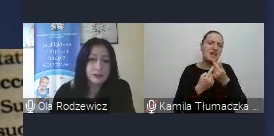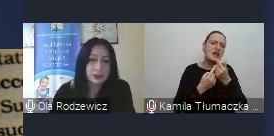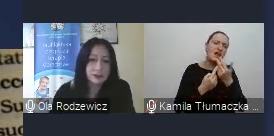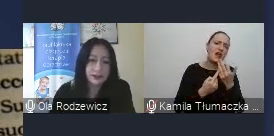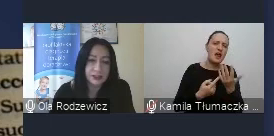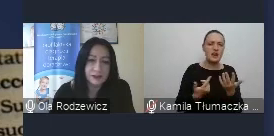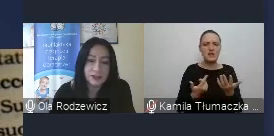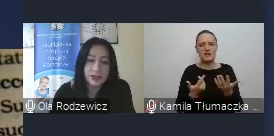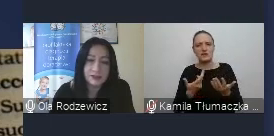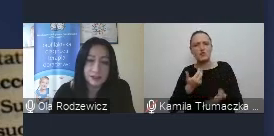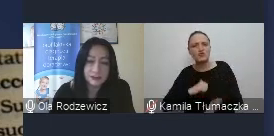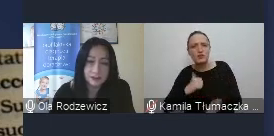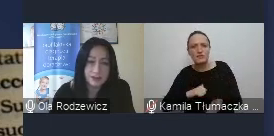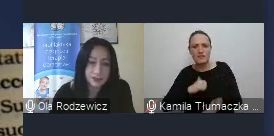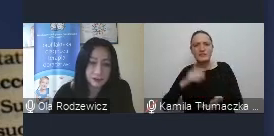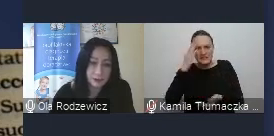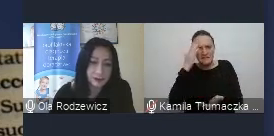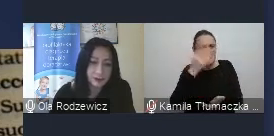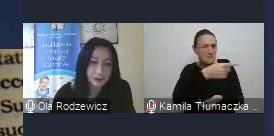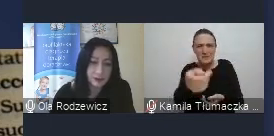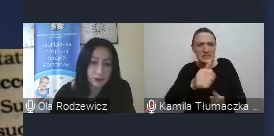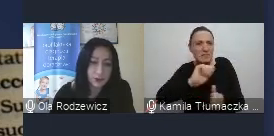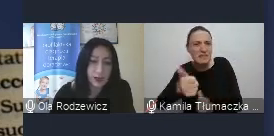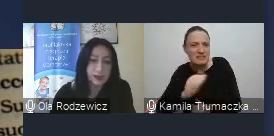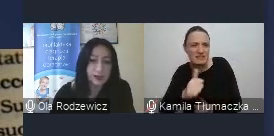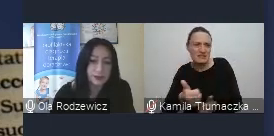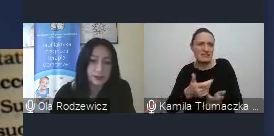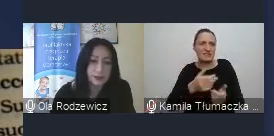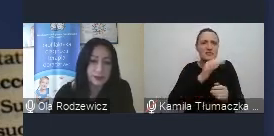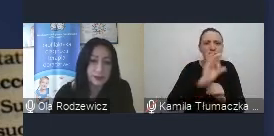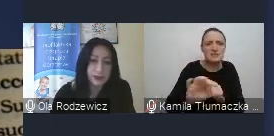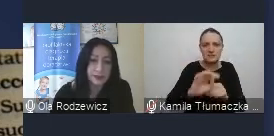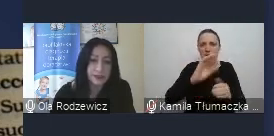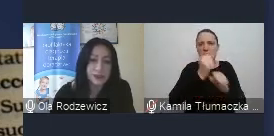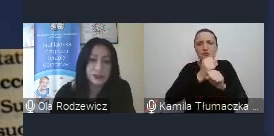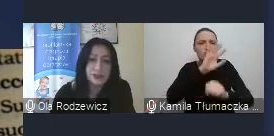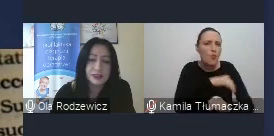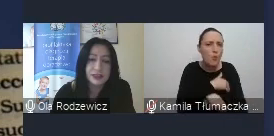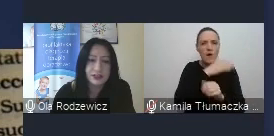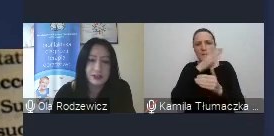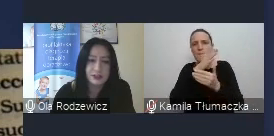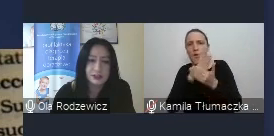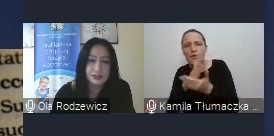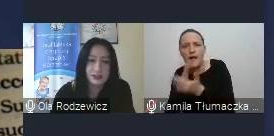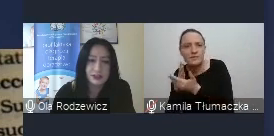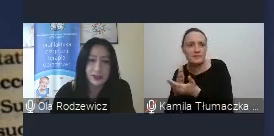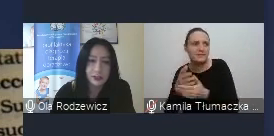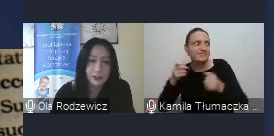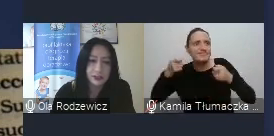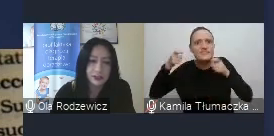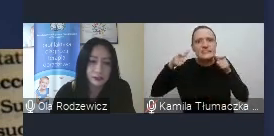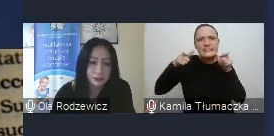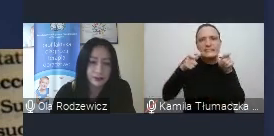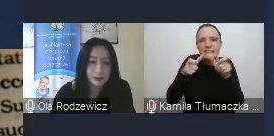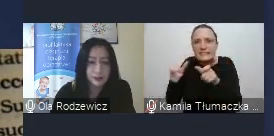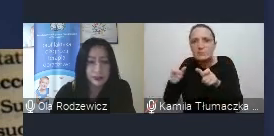jest takie oczekiwanie i wiem, że na was jako na specjalistów pracujących w szkołach i pracujących w poradniach też jest taki nacisk, prawda, że ma